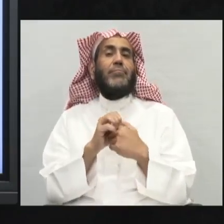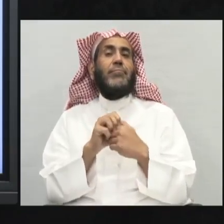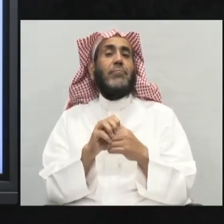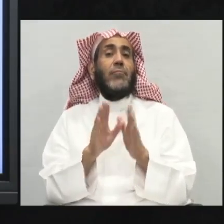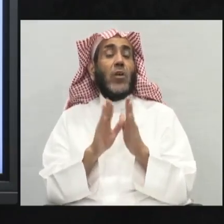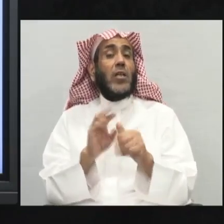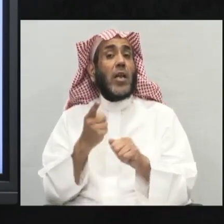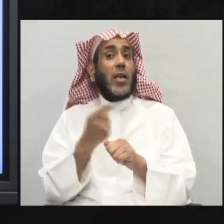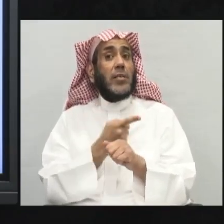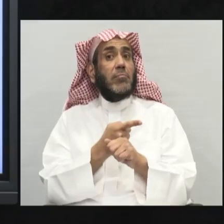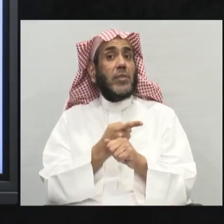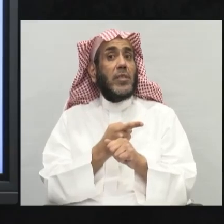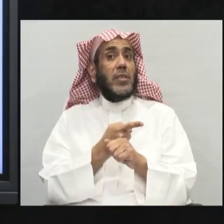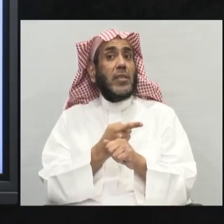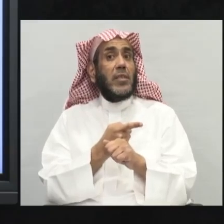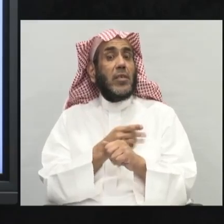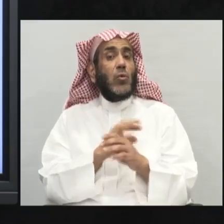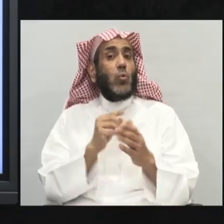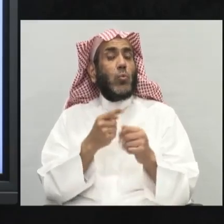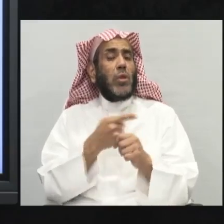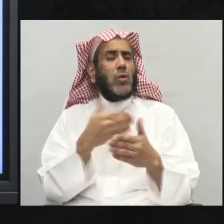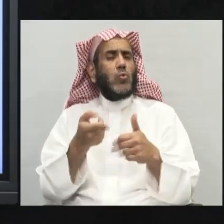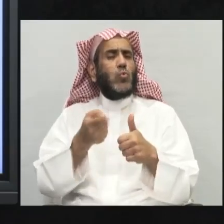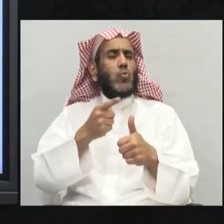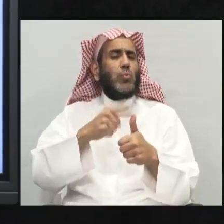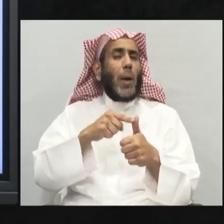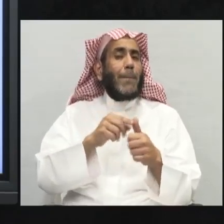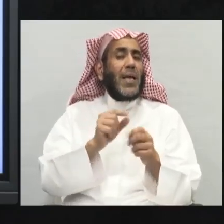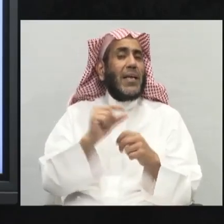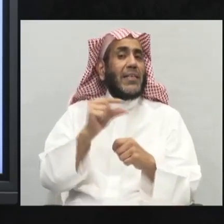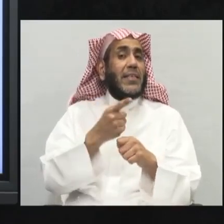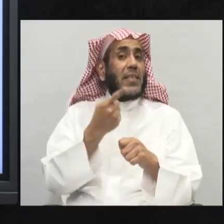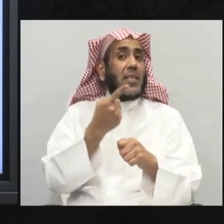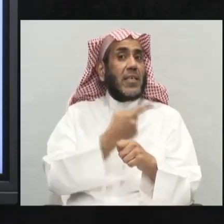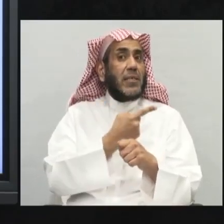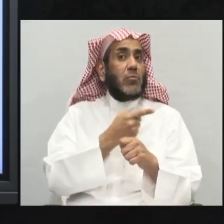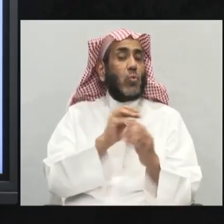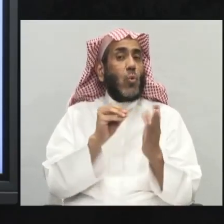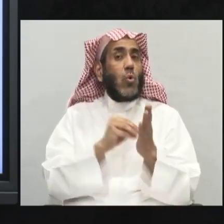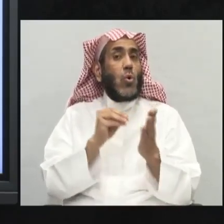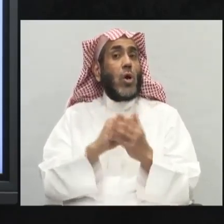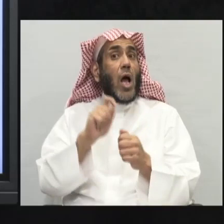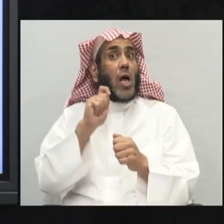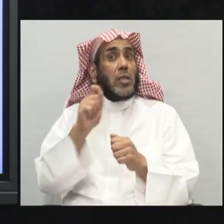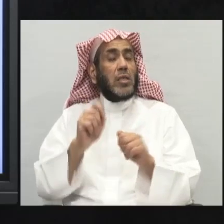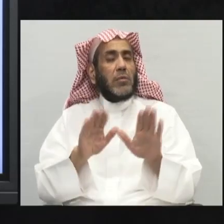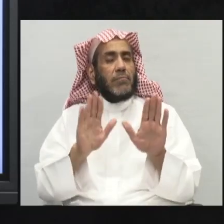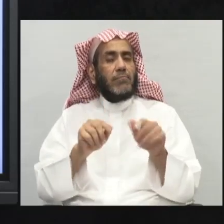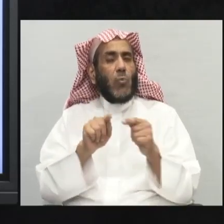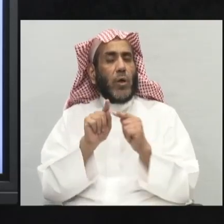في حاله النصب وينصب الى سبق باداه نصب كما عرفنا ستكون العلامه اصليه كذلك